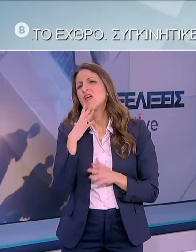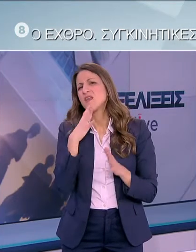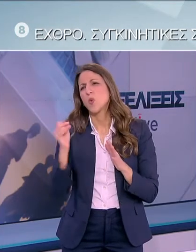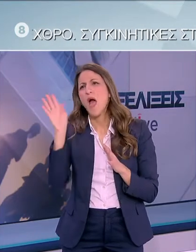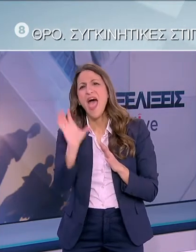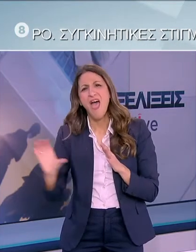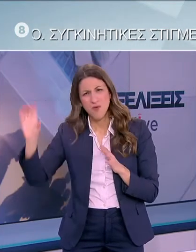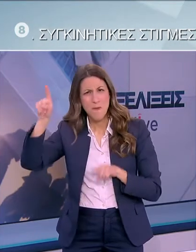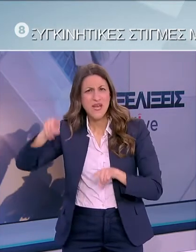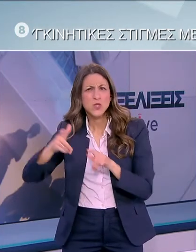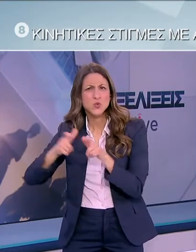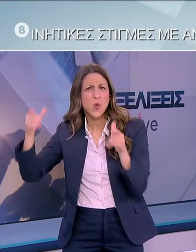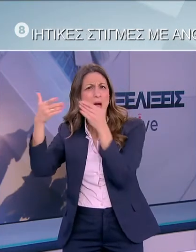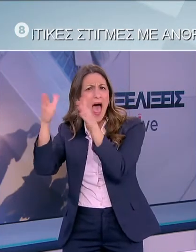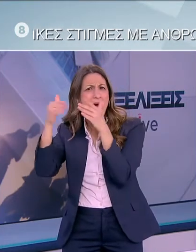ευρωπαϊκές χώρες.